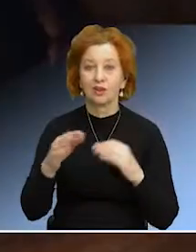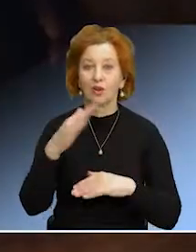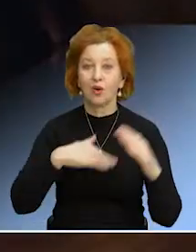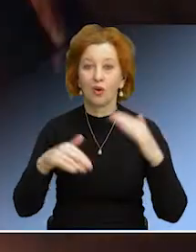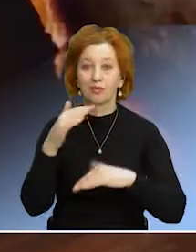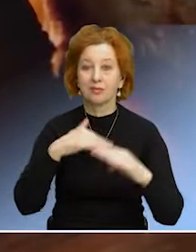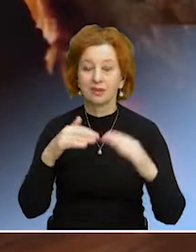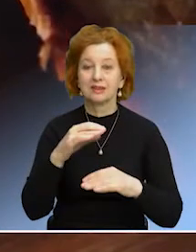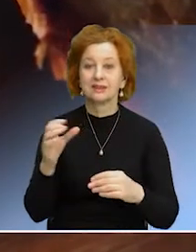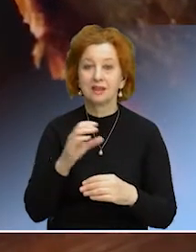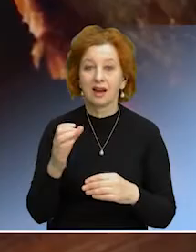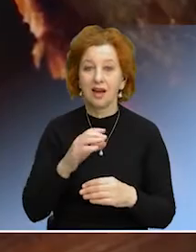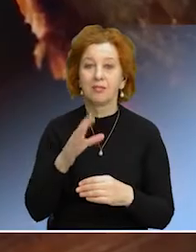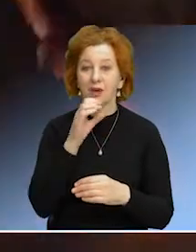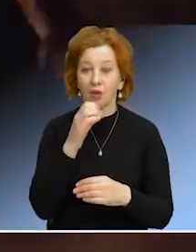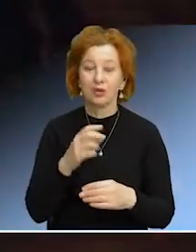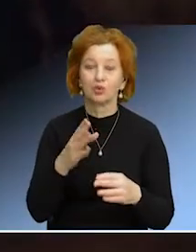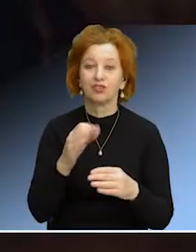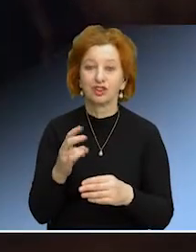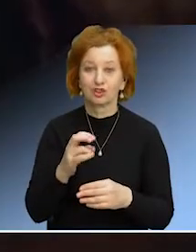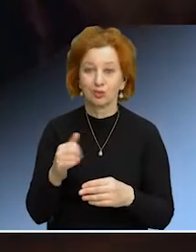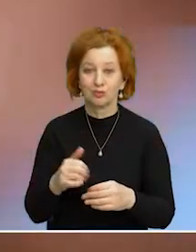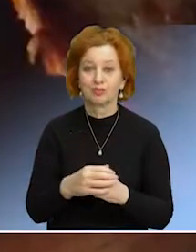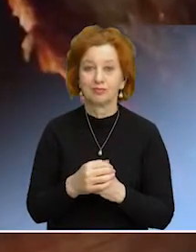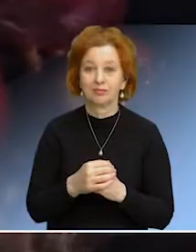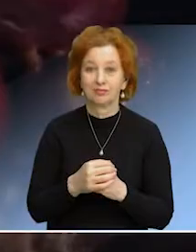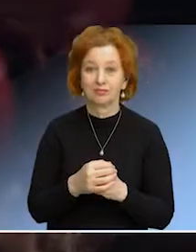Слоями выложите салями, ветчину и колбасу.